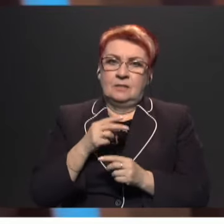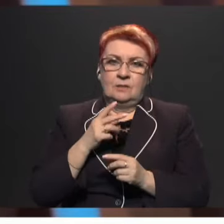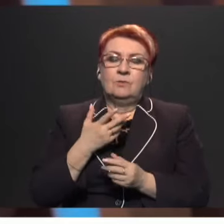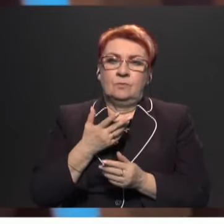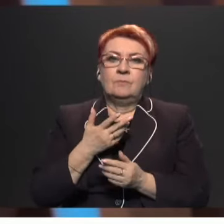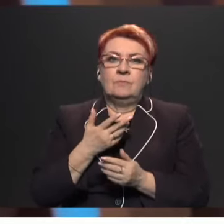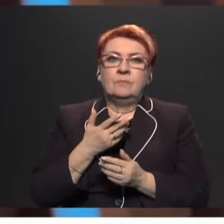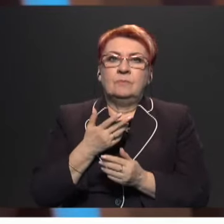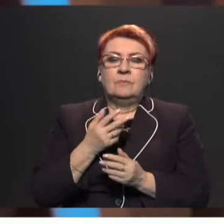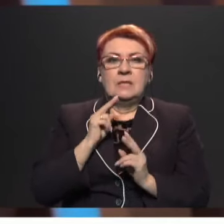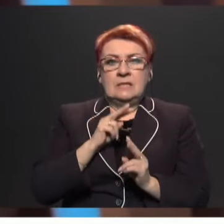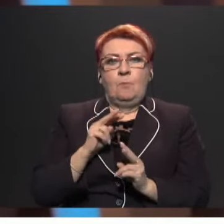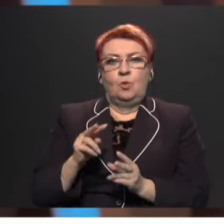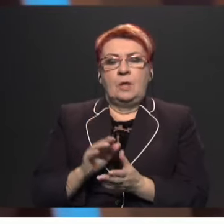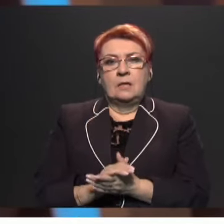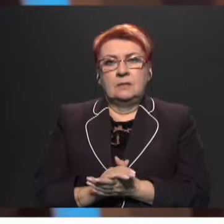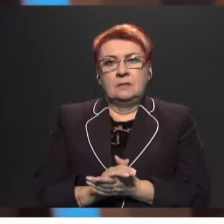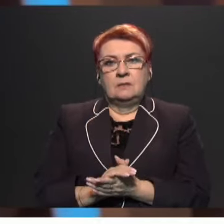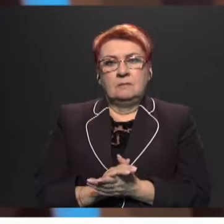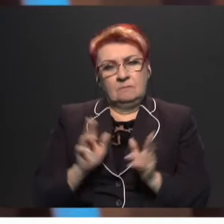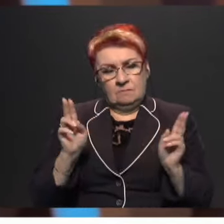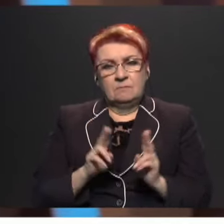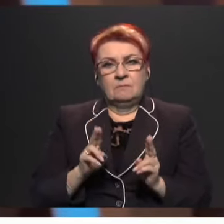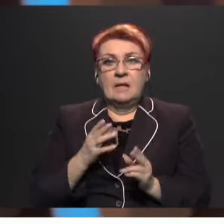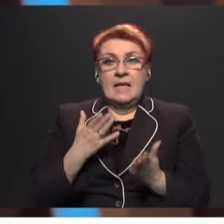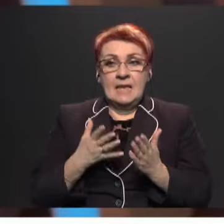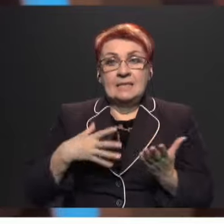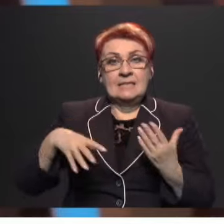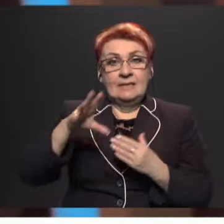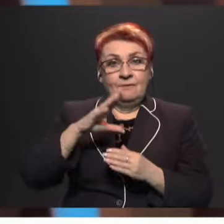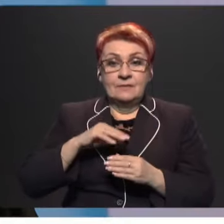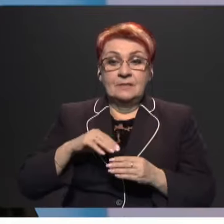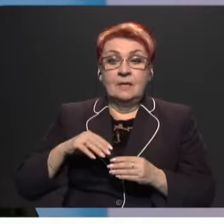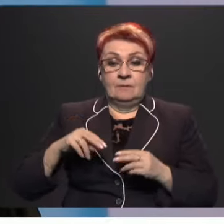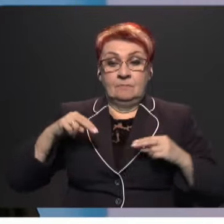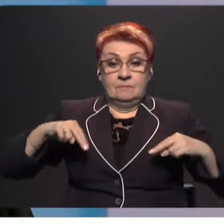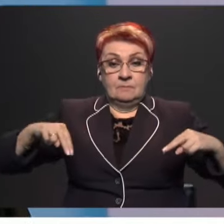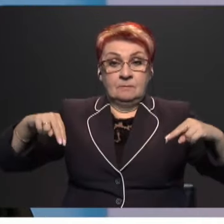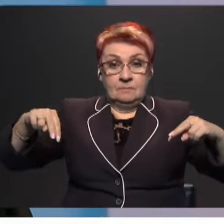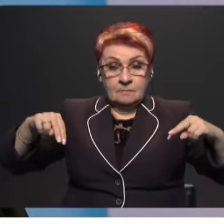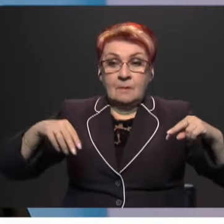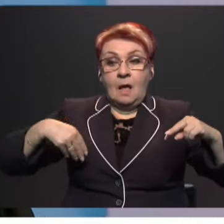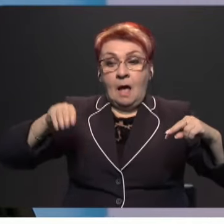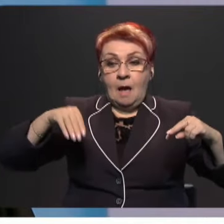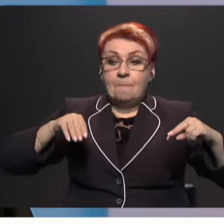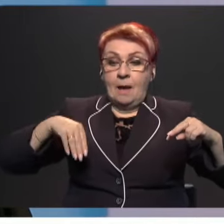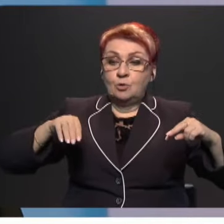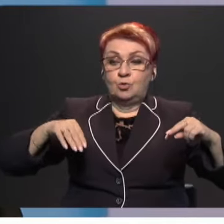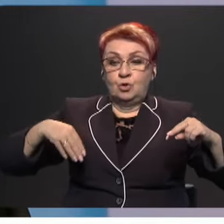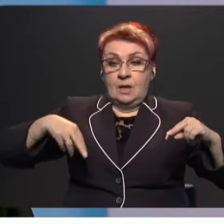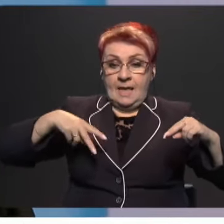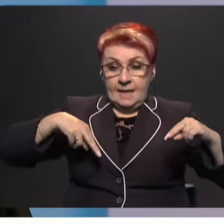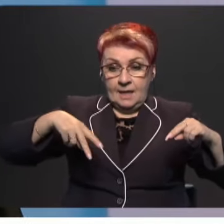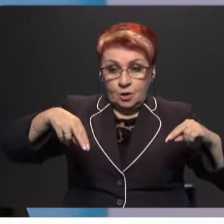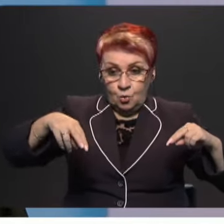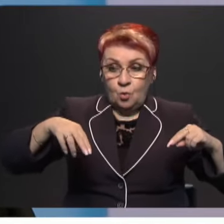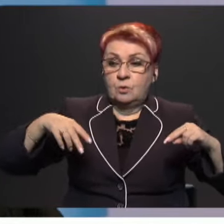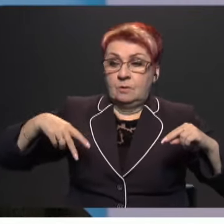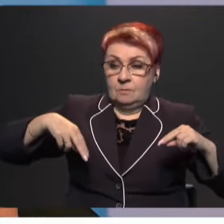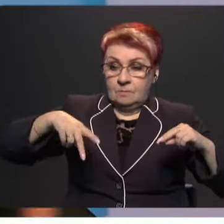ты находишься. Если все поворачиваются вокруг часовой стрелки, а ты принципиально стоишь,